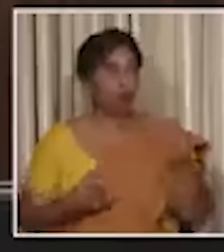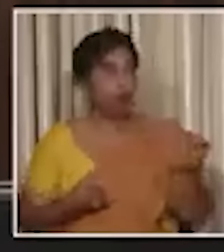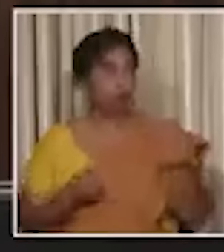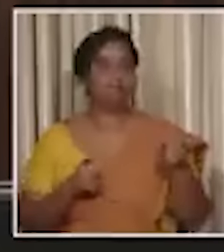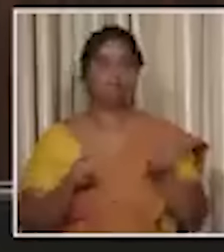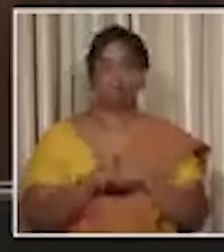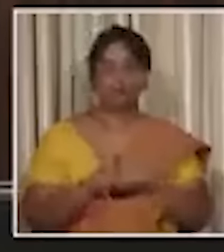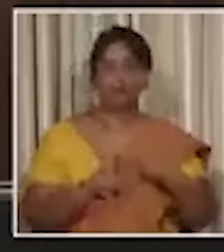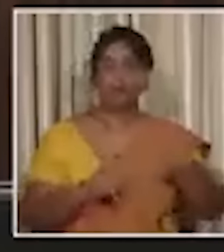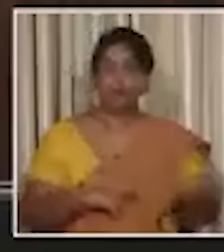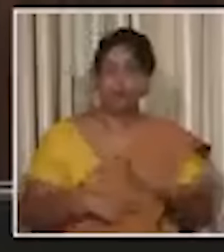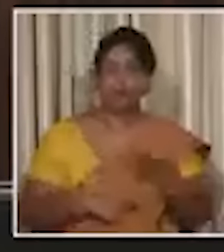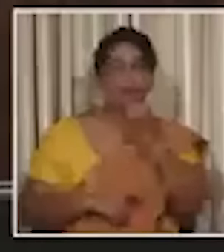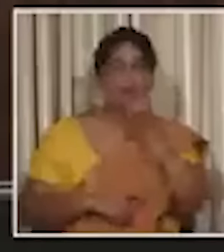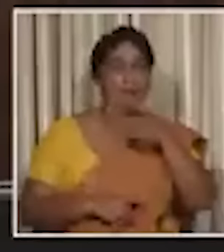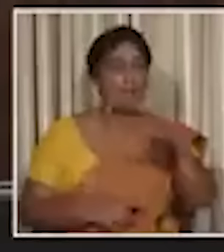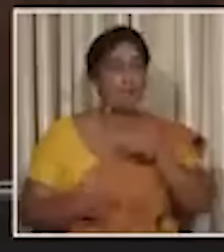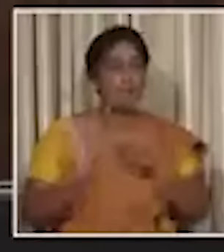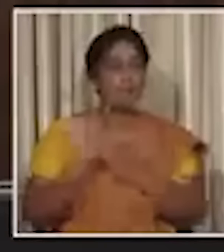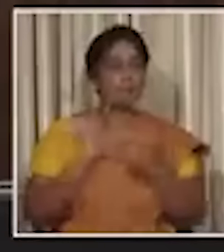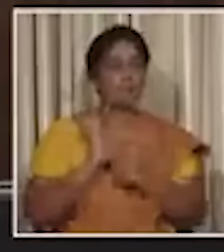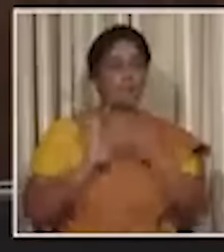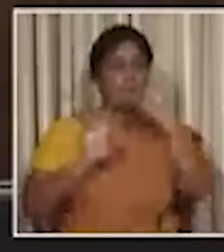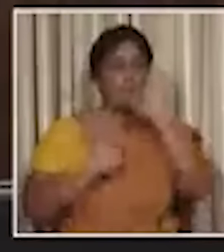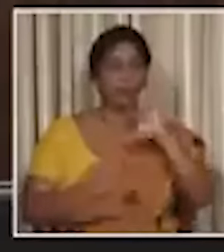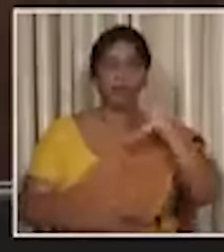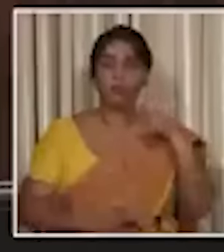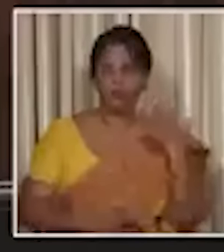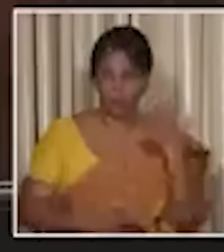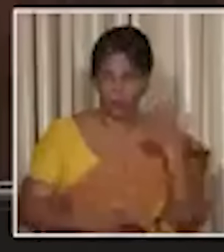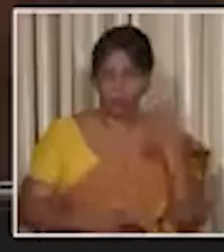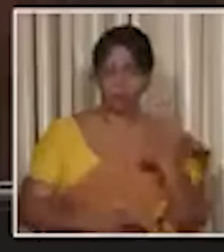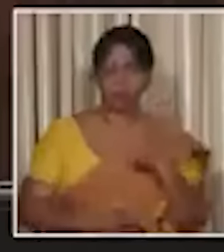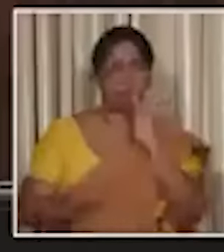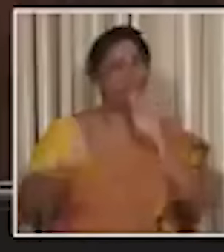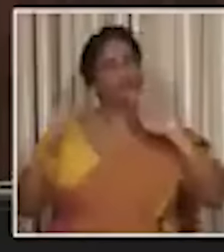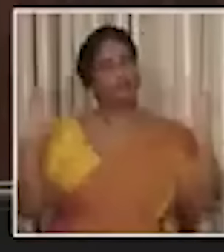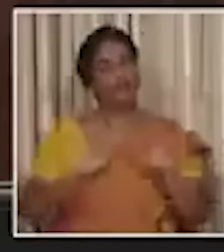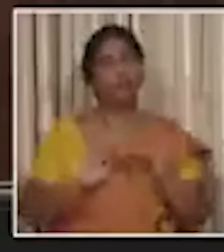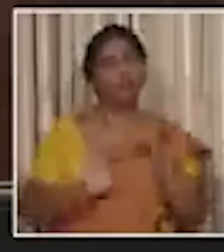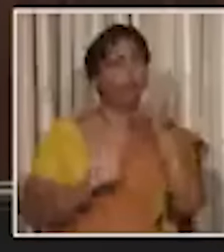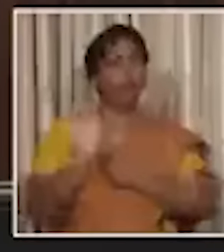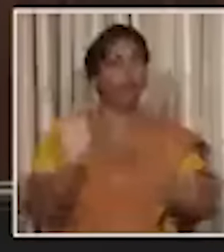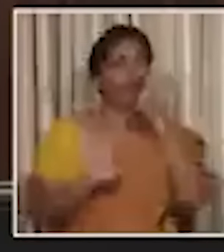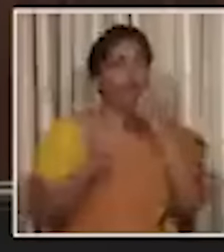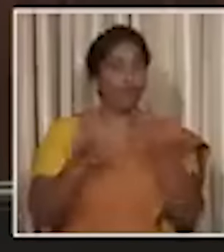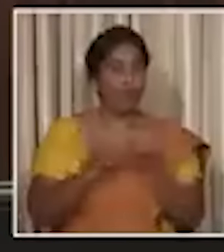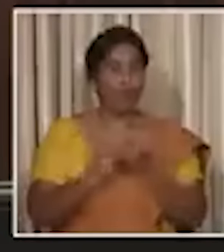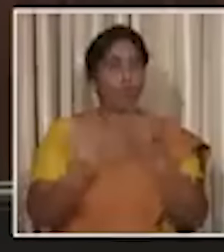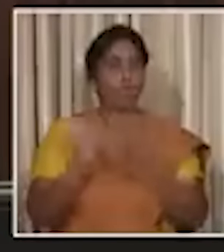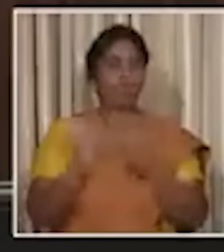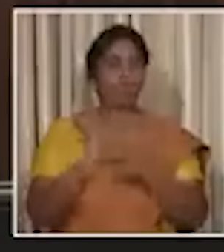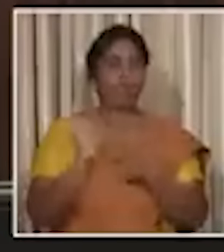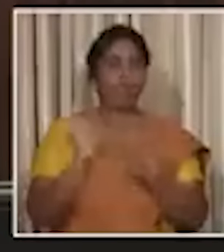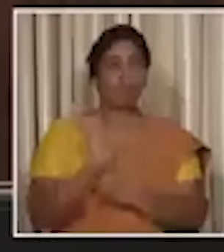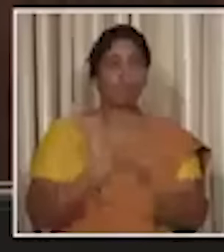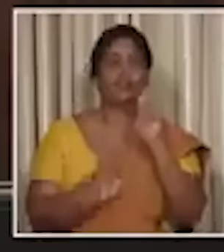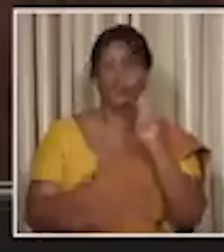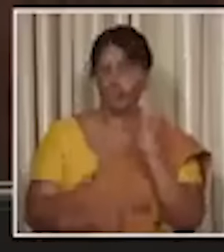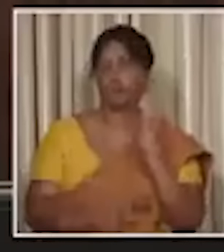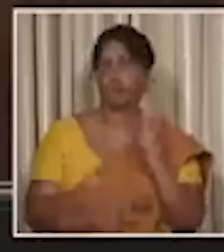அந்த களத்துடன் போராடக்கூடிய விவசாயிகள் எமது நாட்டில் இருக்கின்றார்கள். ஆனால் கடன் சுமையில் மாட்டப்பட்டவர்களாக அவர்கள் காணப்படுகின்றனர்.